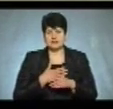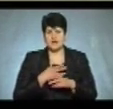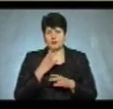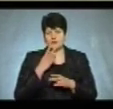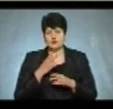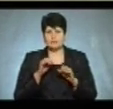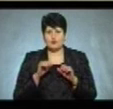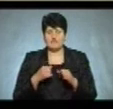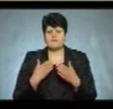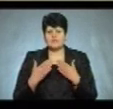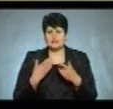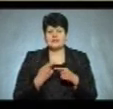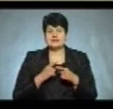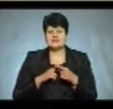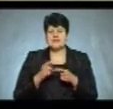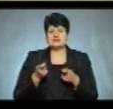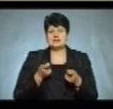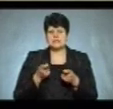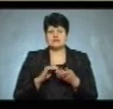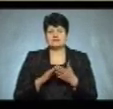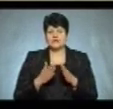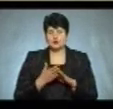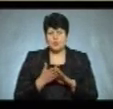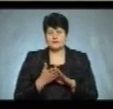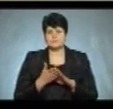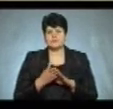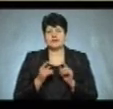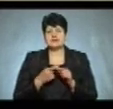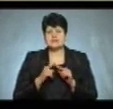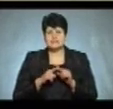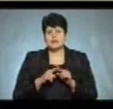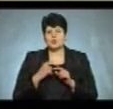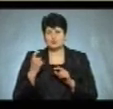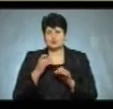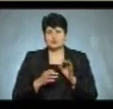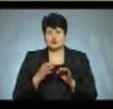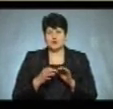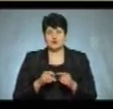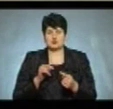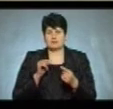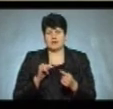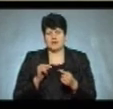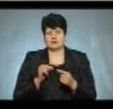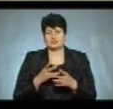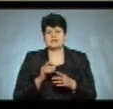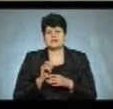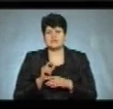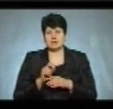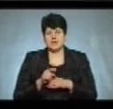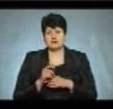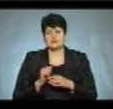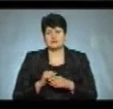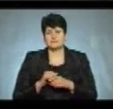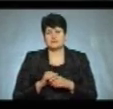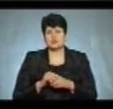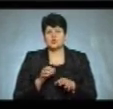відносинах. Це є адміністративний договір, і розгляд цієї справи господарським судом суперечитимуть завданням господарського судочинства.